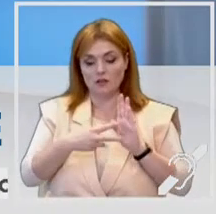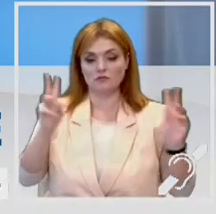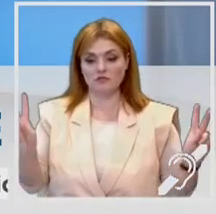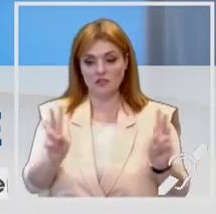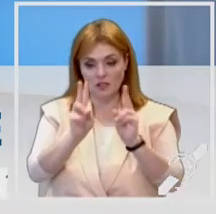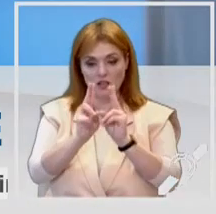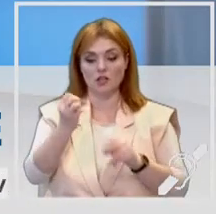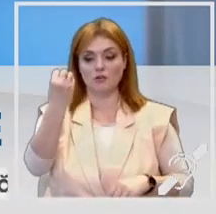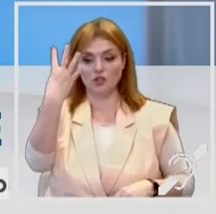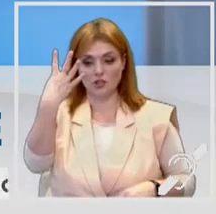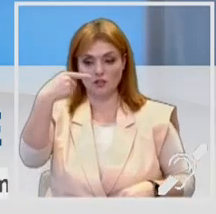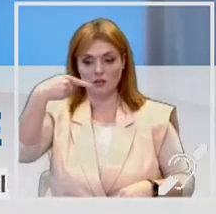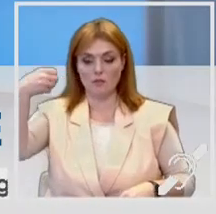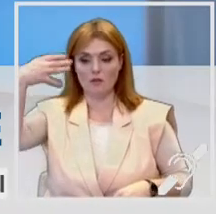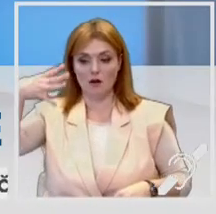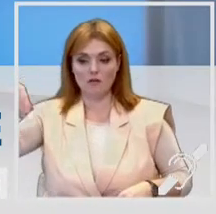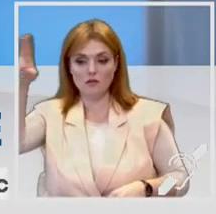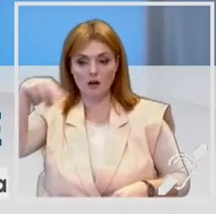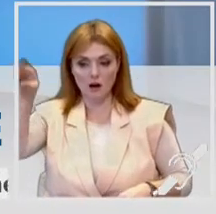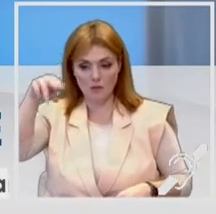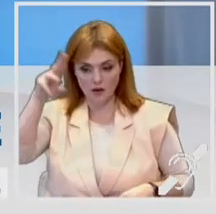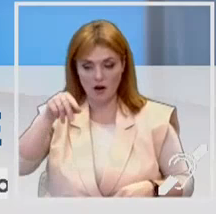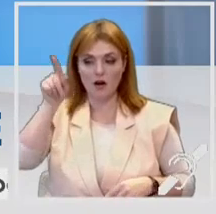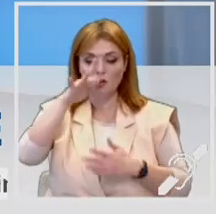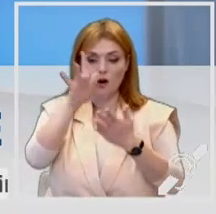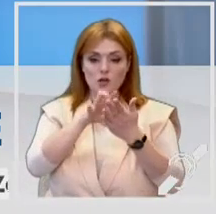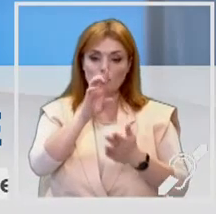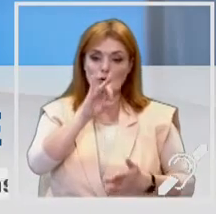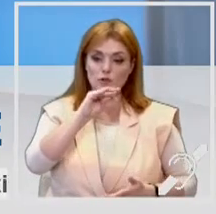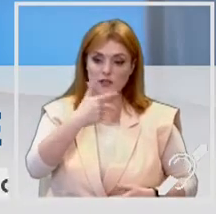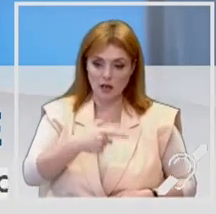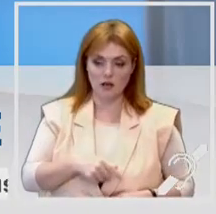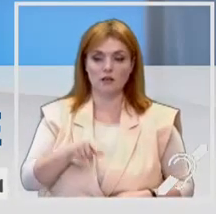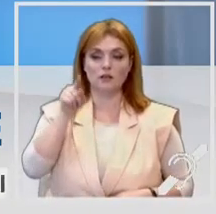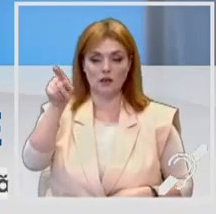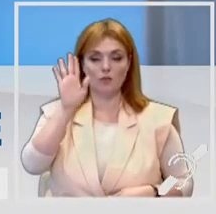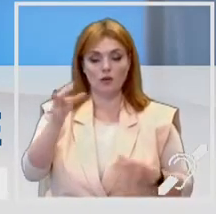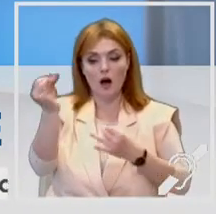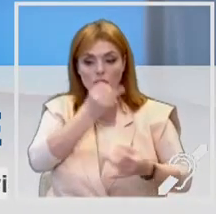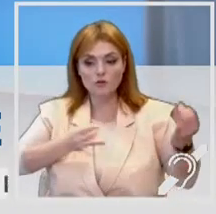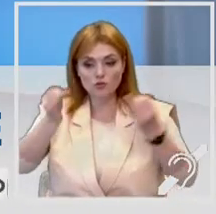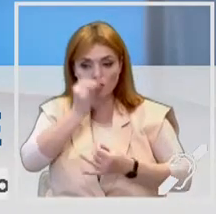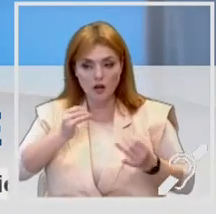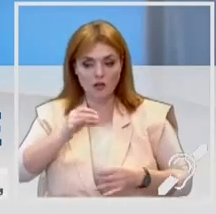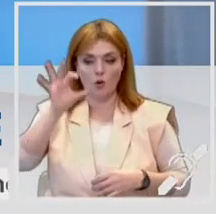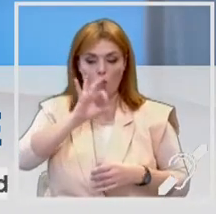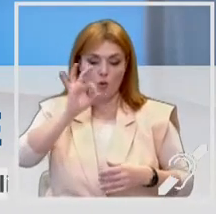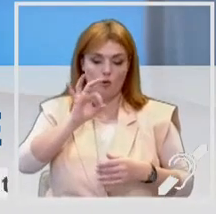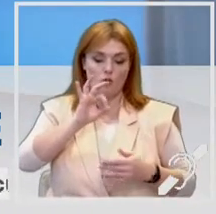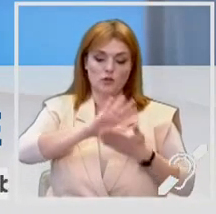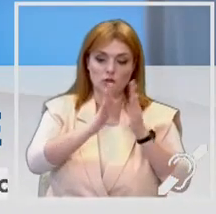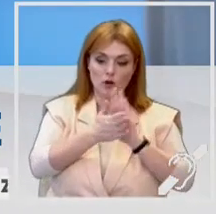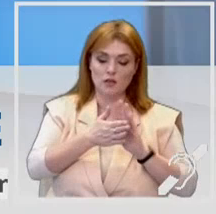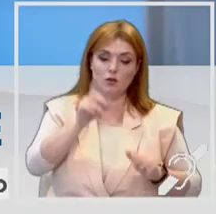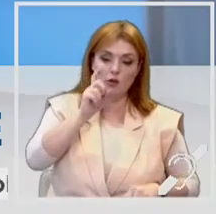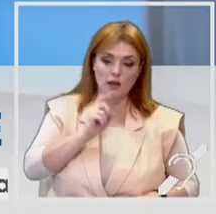și 15 decembrie. În ajunul summitului, ministrul de externe Nicu Popescu se află într-o vizită de lucru la Paris și la Bruxelles,